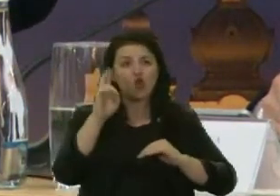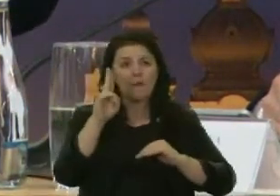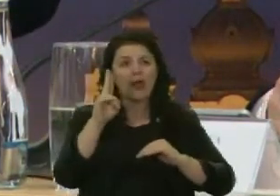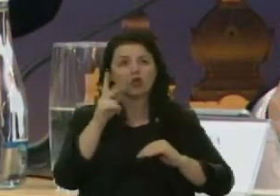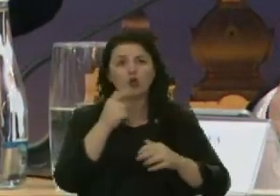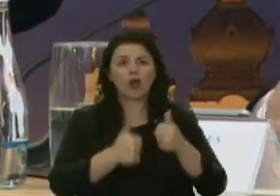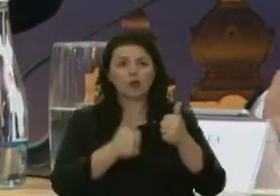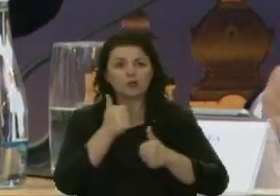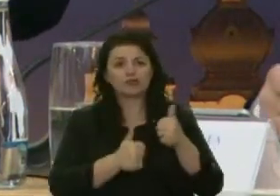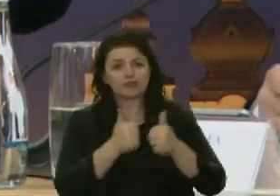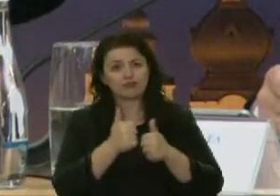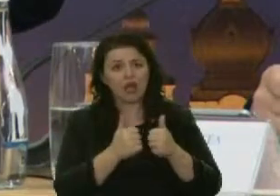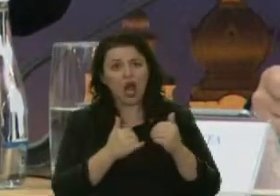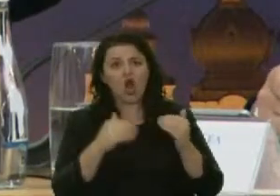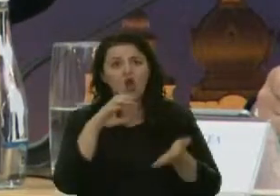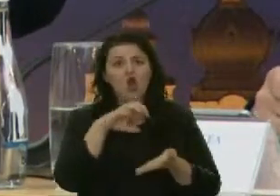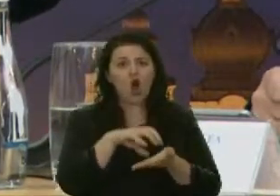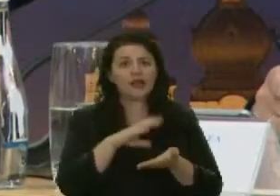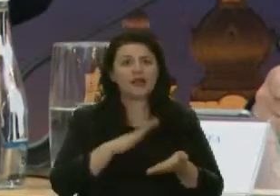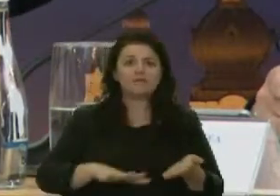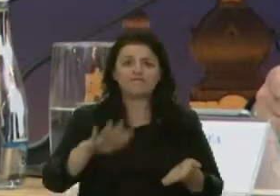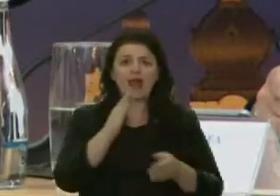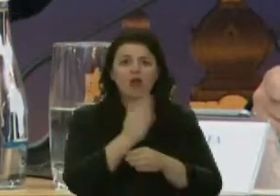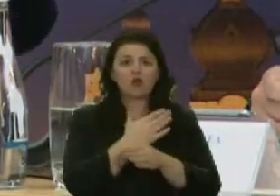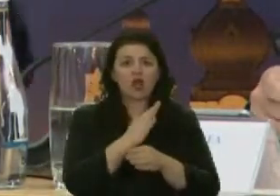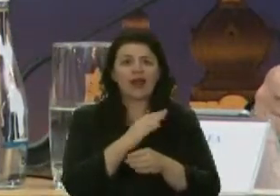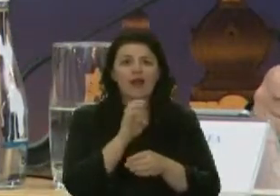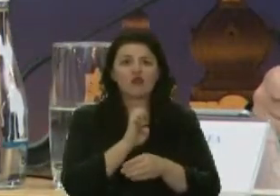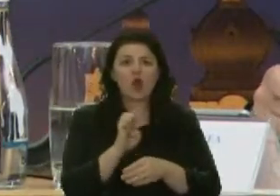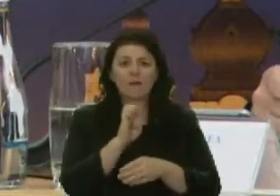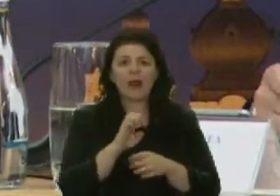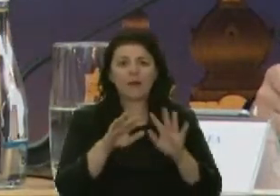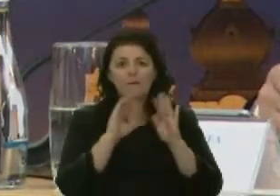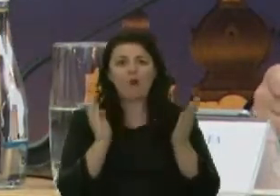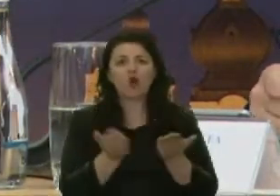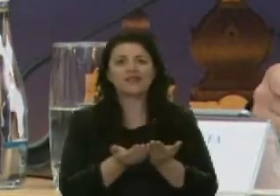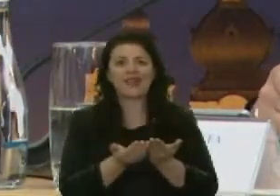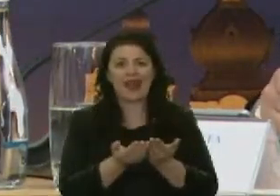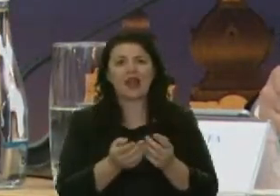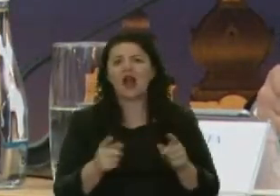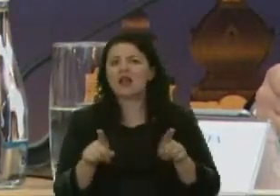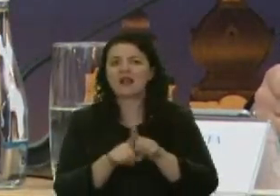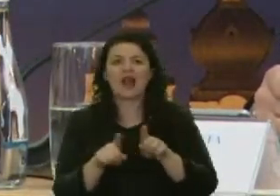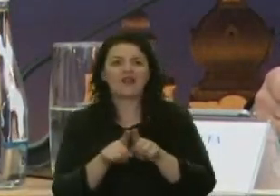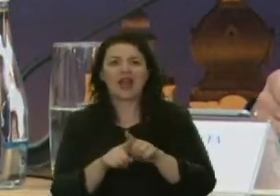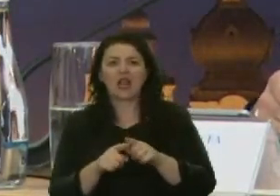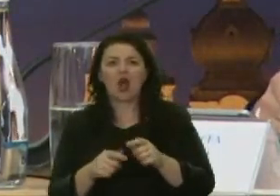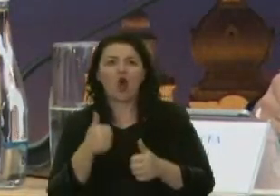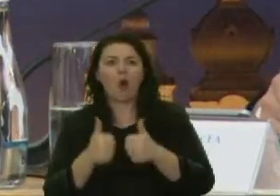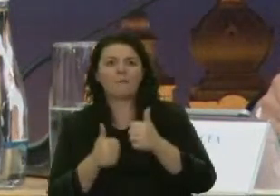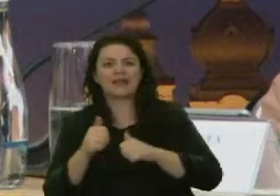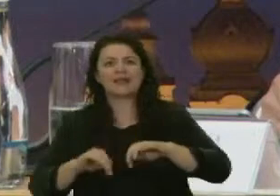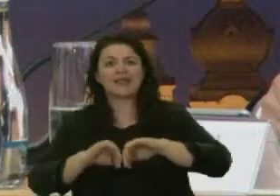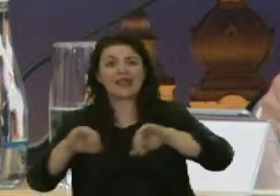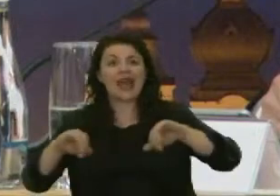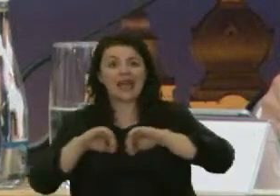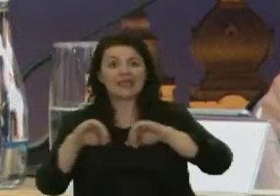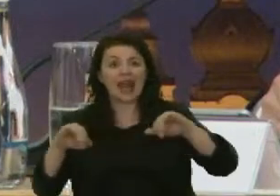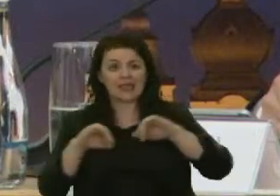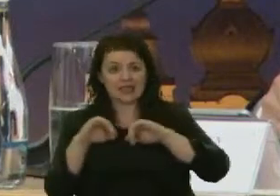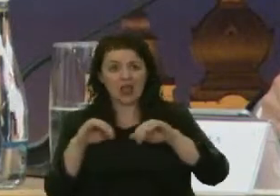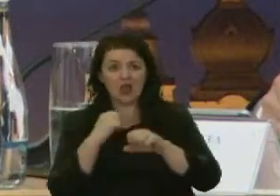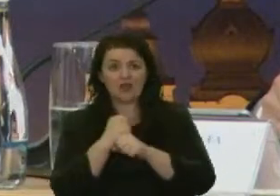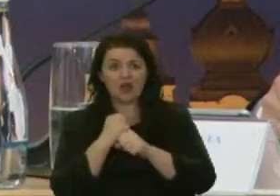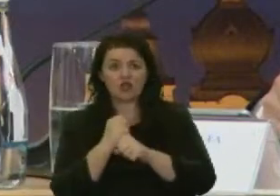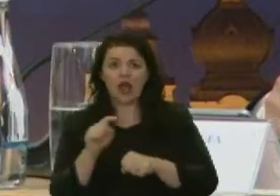competiții de nivel local Regional național european și mondial în sala polivalentă de același nivel vom avea competiții în materie de natație la Cluj odată cu